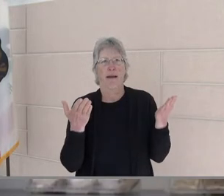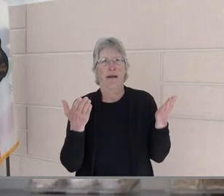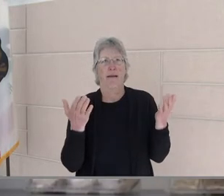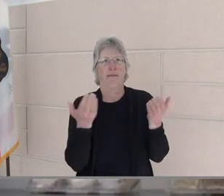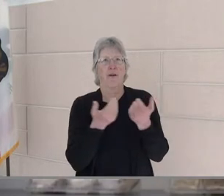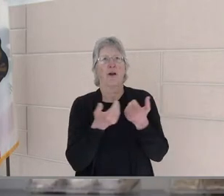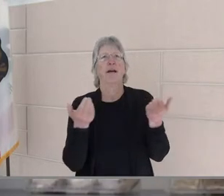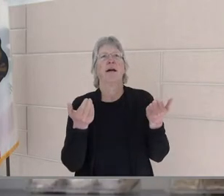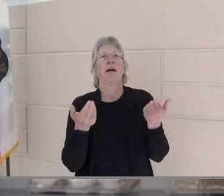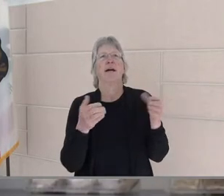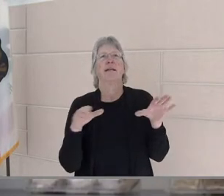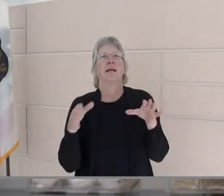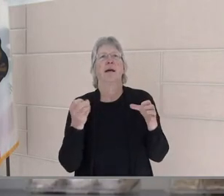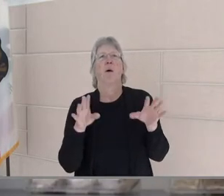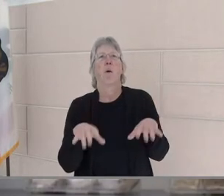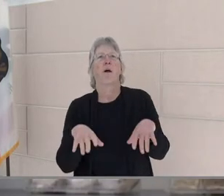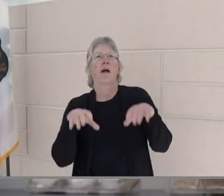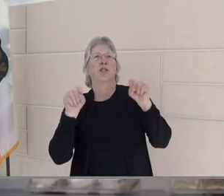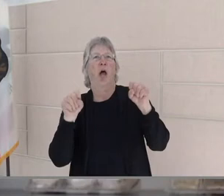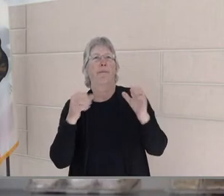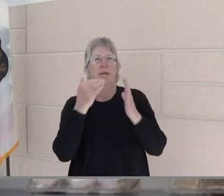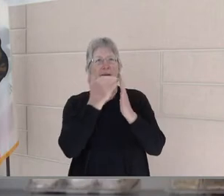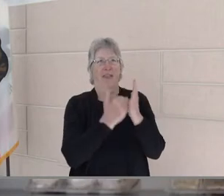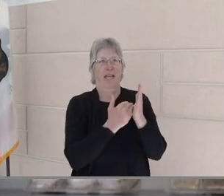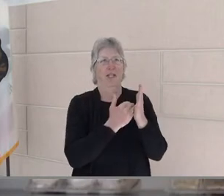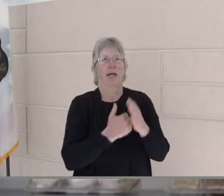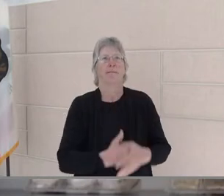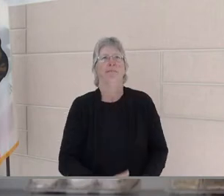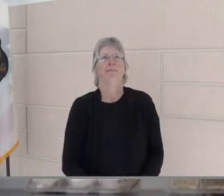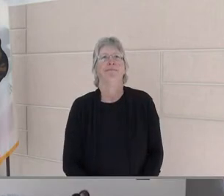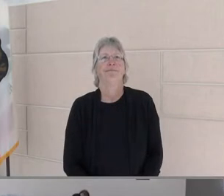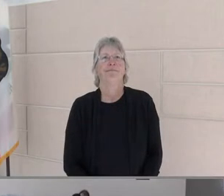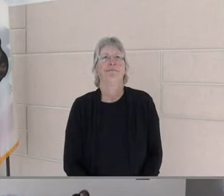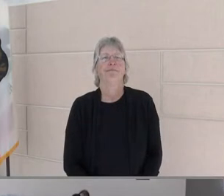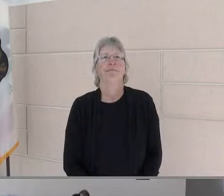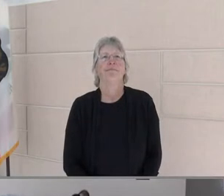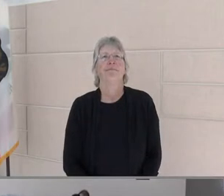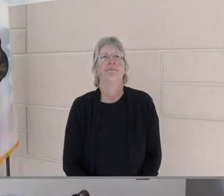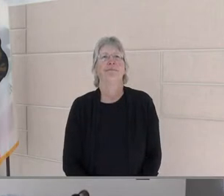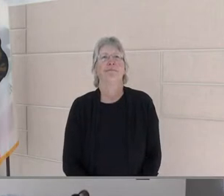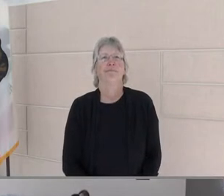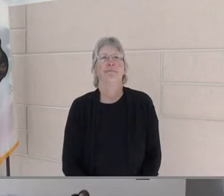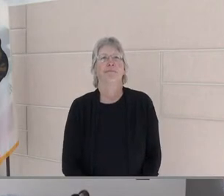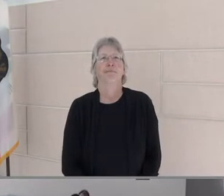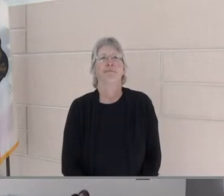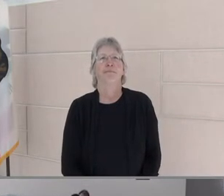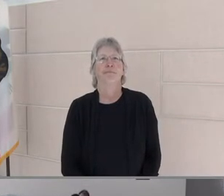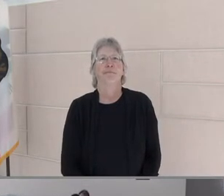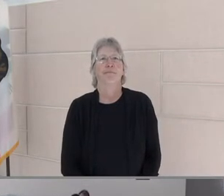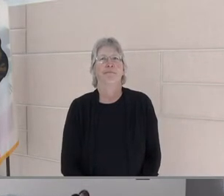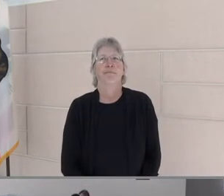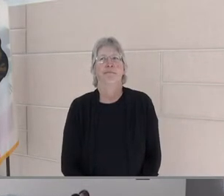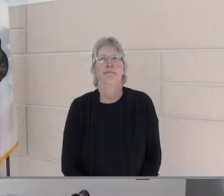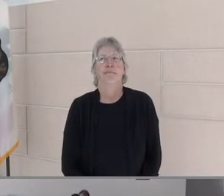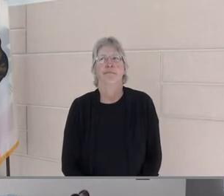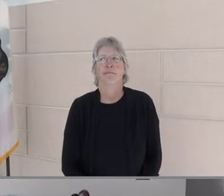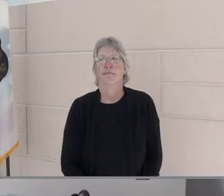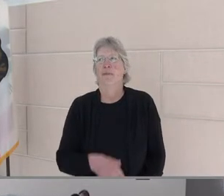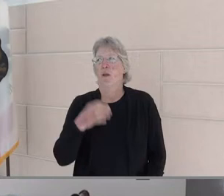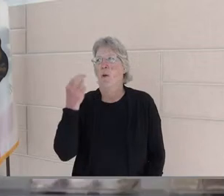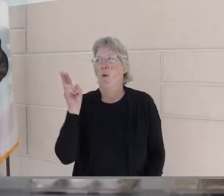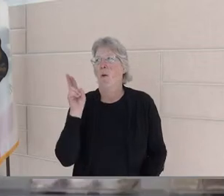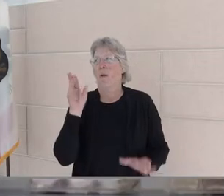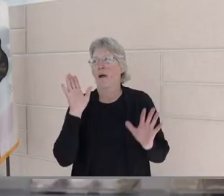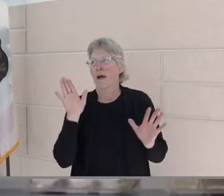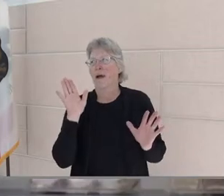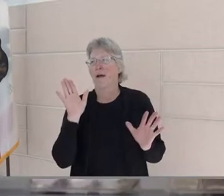มการปิกรูอาการตัวสกอร์หมดเลยกิจการได้อัดรับบรรจุให้นางตรึจำนายไปเลย